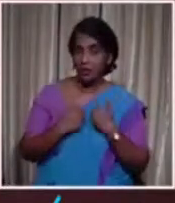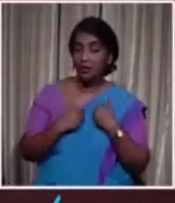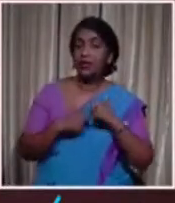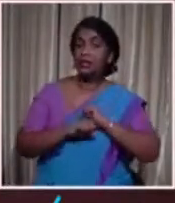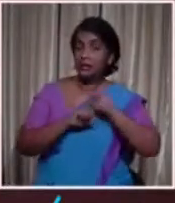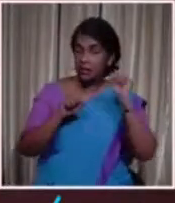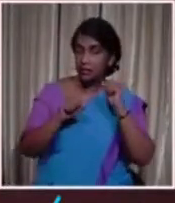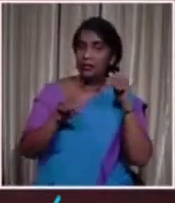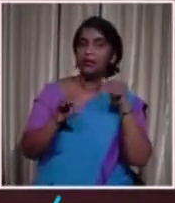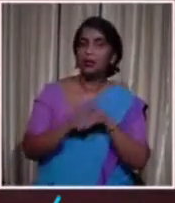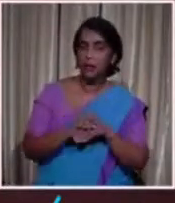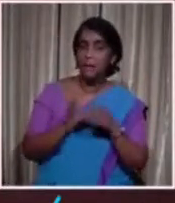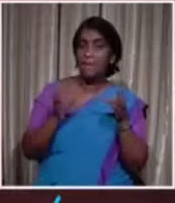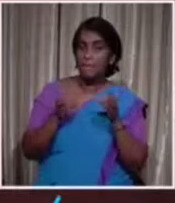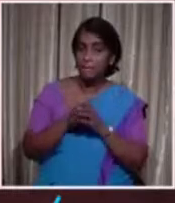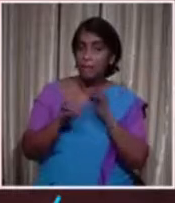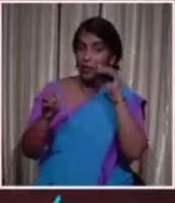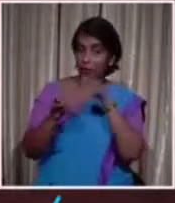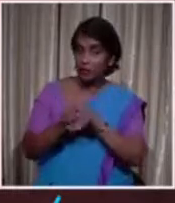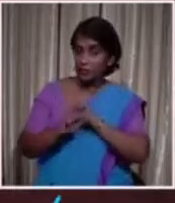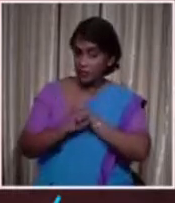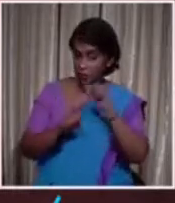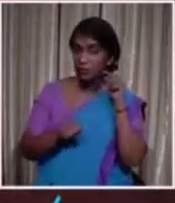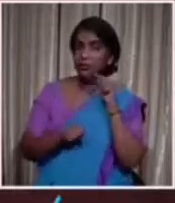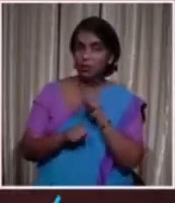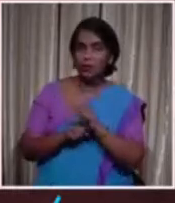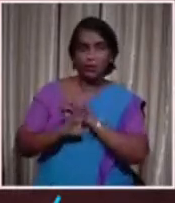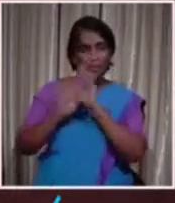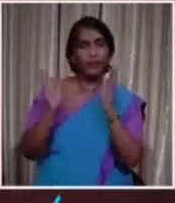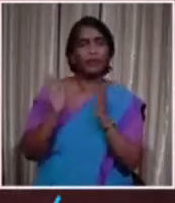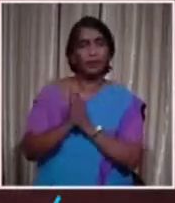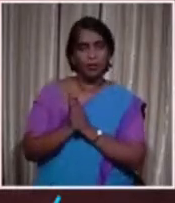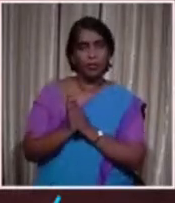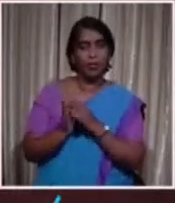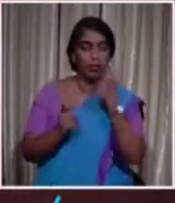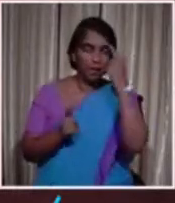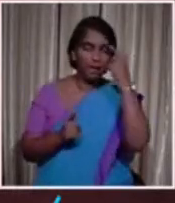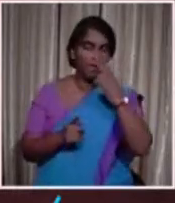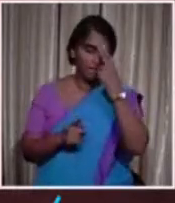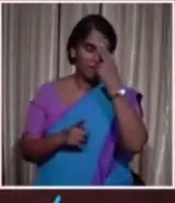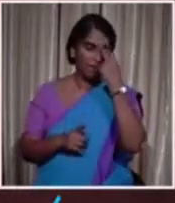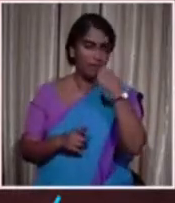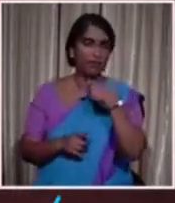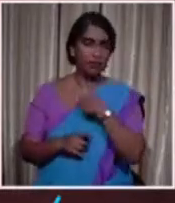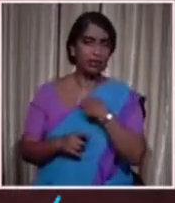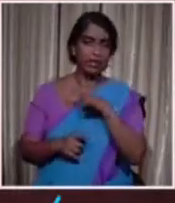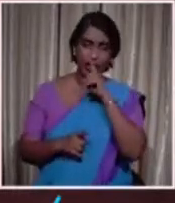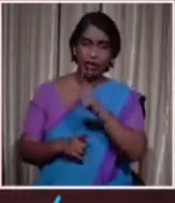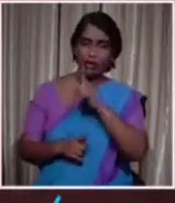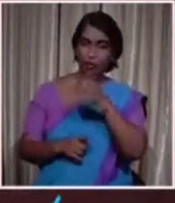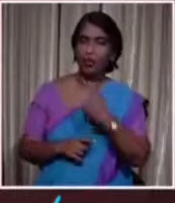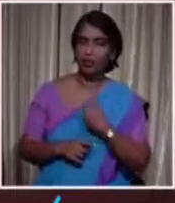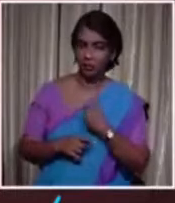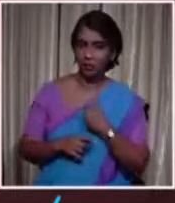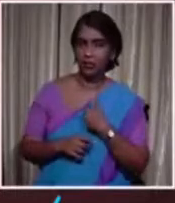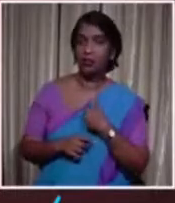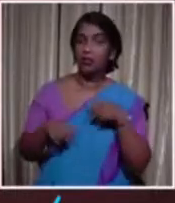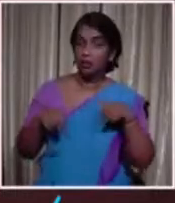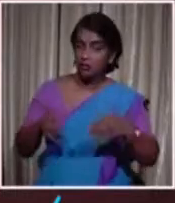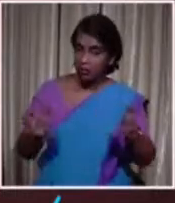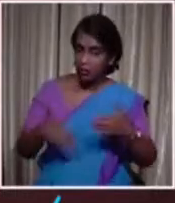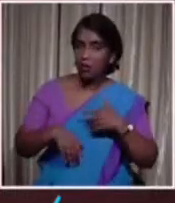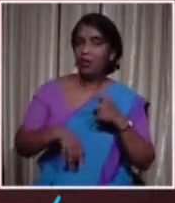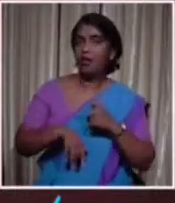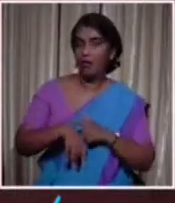අරගලයේ අපේ පක්ෂය තුල කරා කියන එක ඔබතුමාලා සියලු දෙනා හදවත රජියලා කතා කරොත් දන්නවා මම කොච්චර සටන් කරාද කියලා. තාමත්